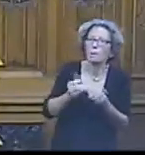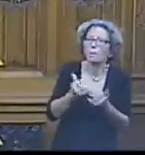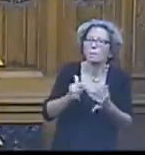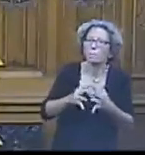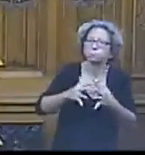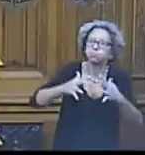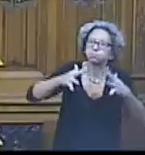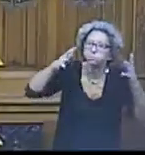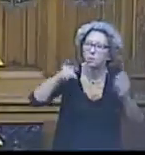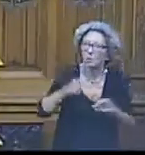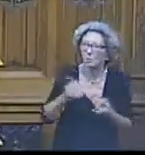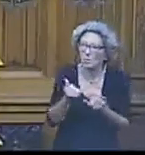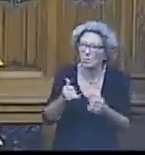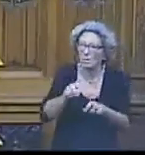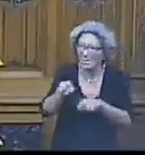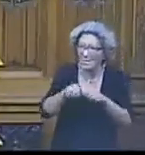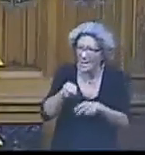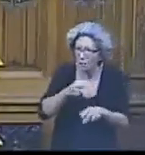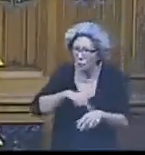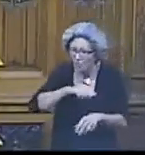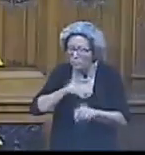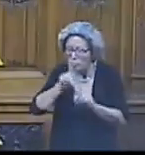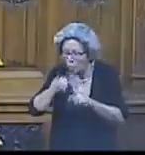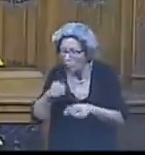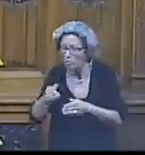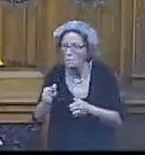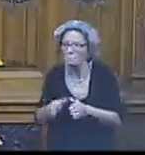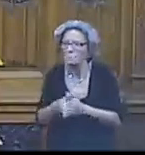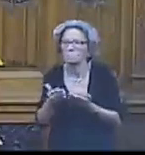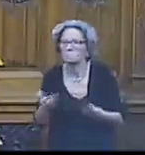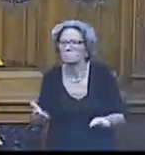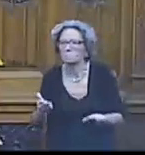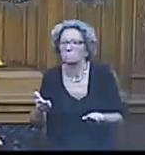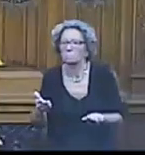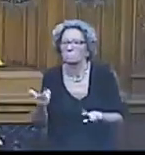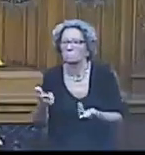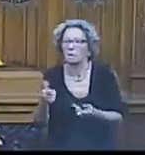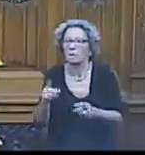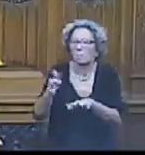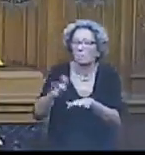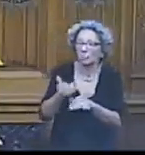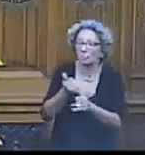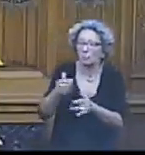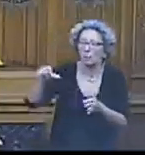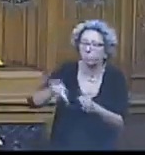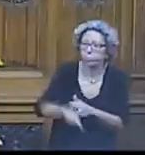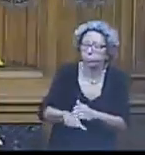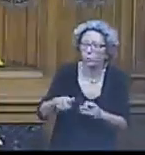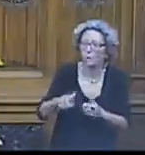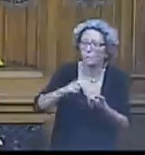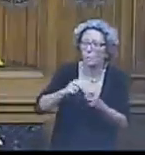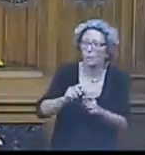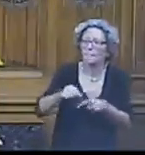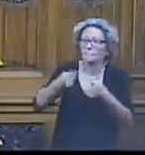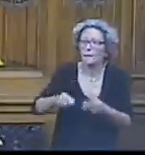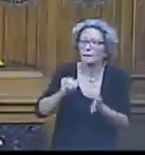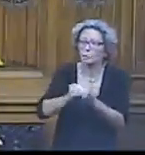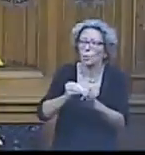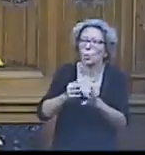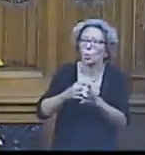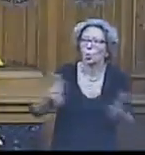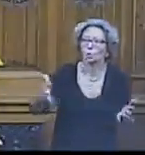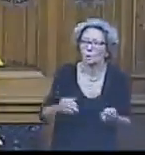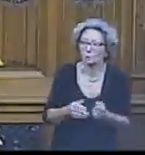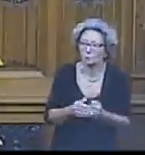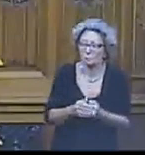machen. Und selbst wenn sie irgendwo in Regierungsverantwortung waren, dann waren das gescheiterte Experimente, an dessen Ende die Probleme noch viel größer waren. Und jetzt